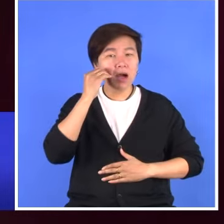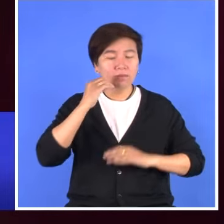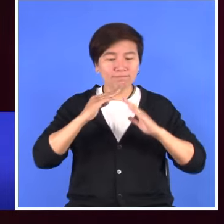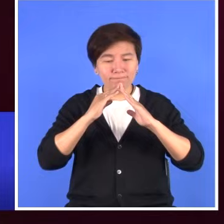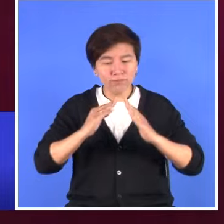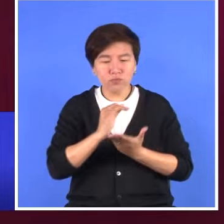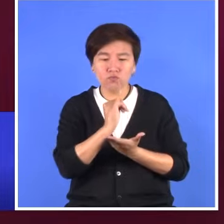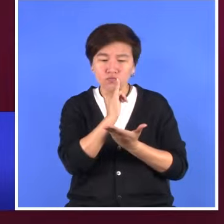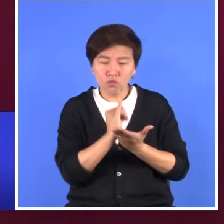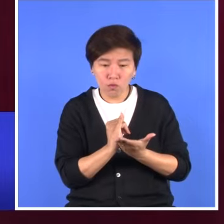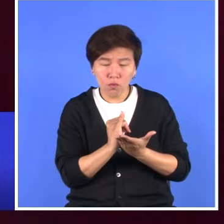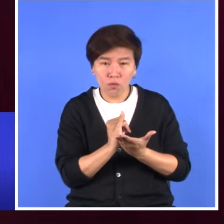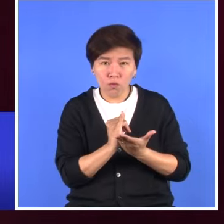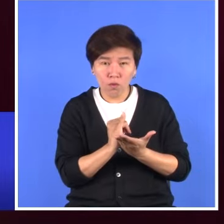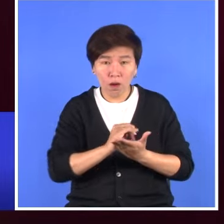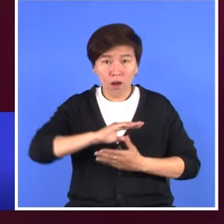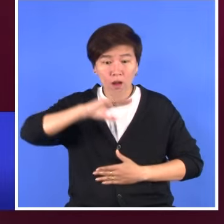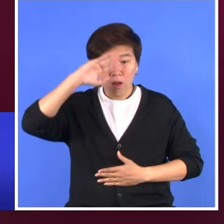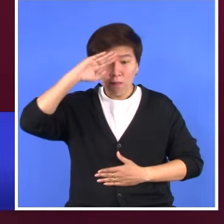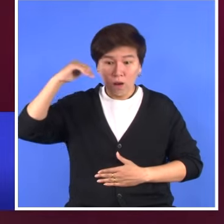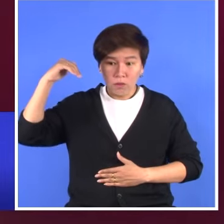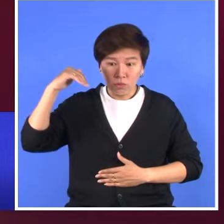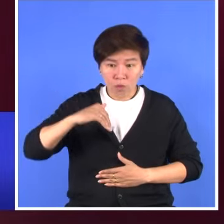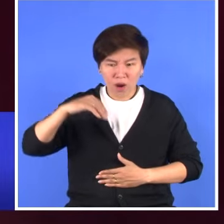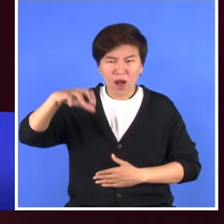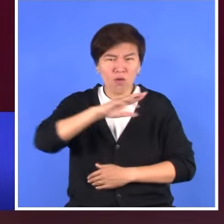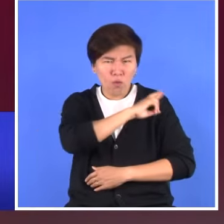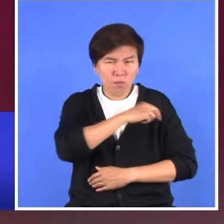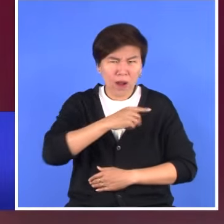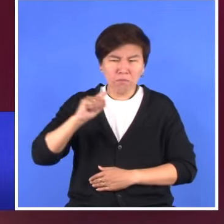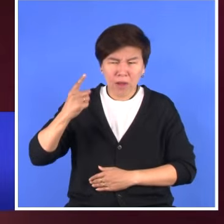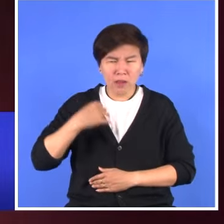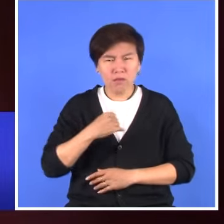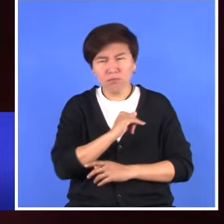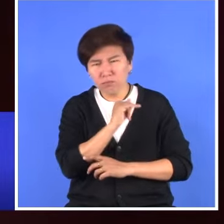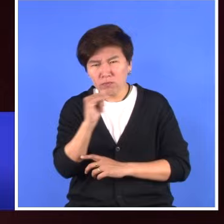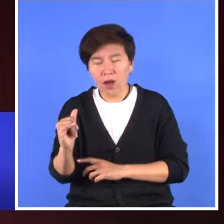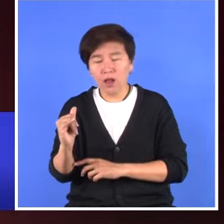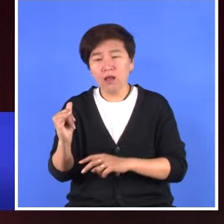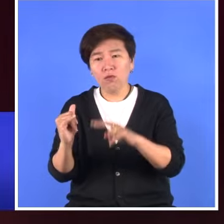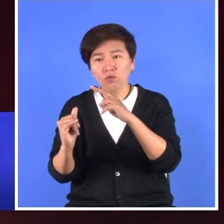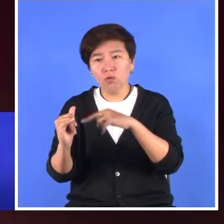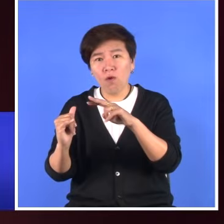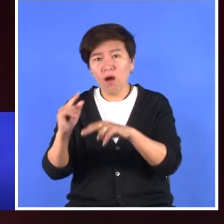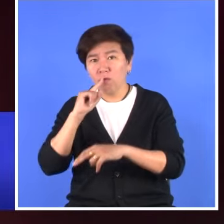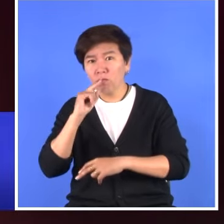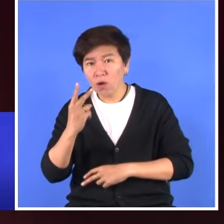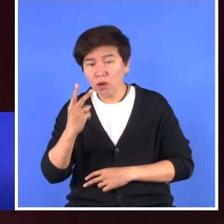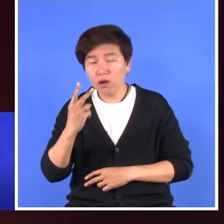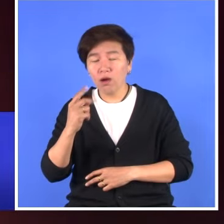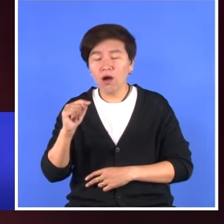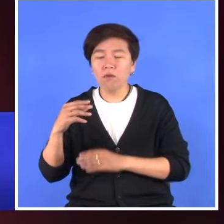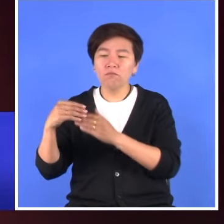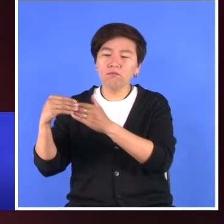รักษาที่โรงพยาบาลอีกแต่คุณลุงชาญชัยเนี่ยปฏิเสธบอกโอ๊ฉันไม่ไปโรงพยาบาลแล้วนะถ้าจะตายเนี่ยขอตายอยู่ที่บ้าน 23